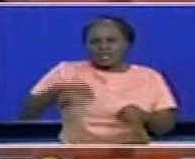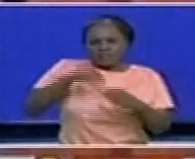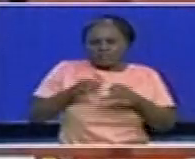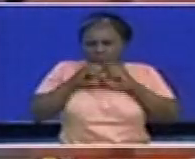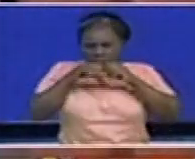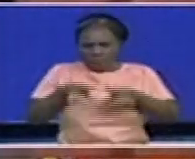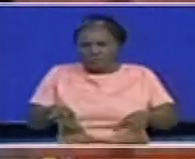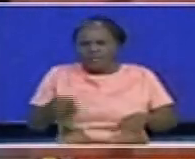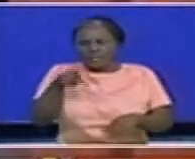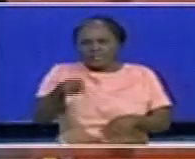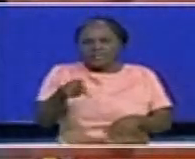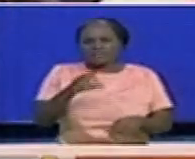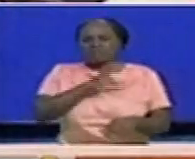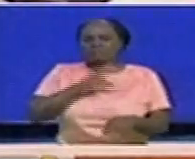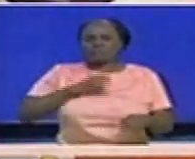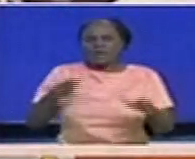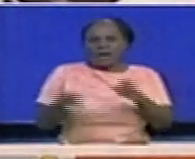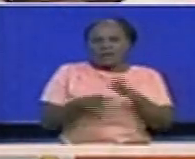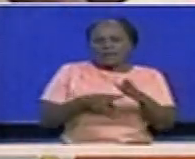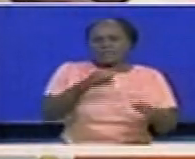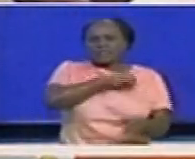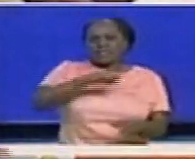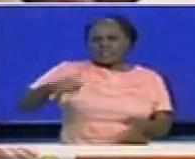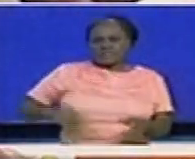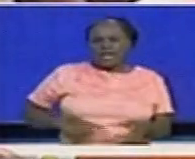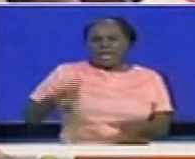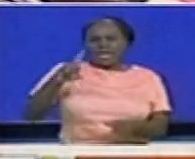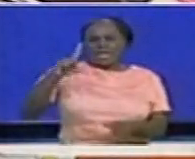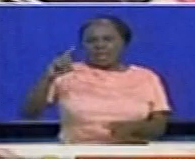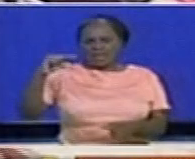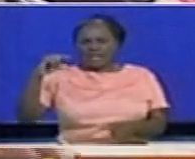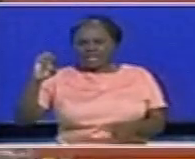ugatuzi, kamati iliyoko chini ya mwenyekiti wa seneta wa kaunti ya Elgeyo Marakwet